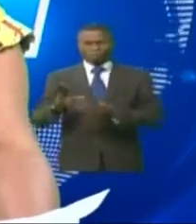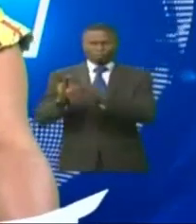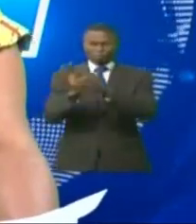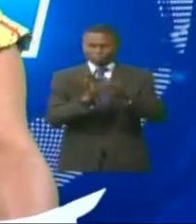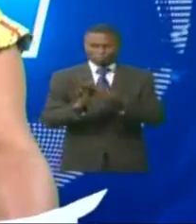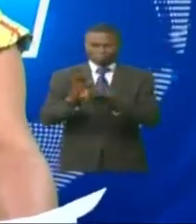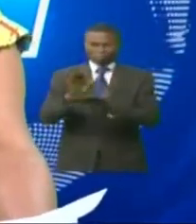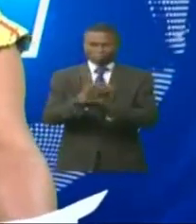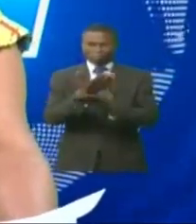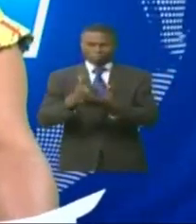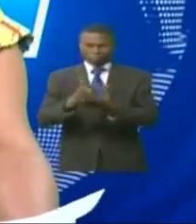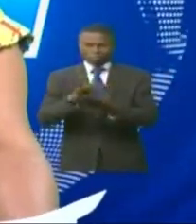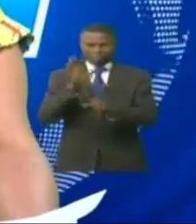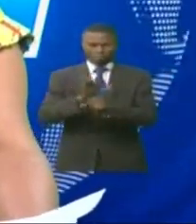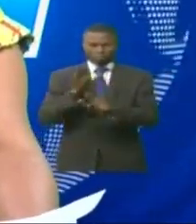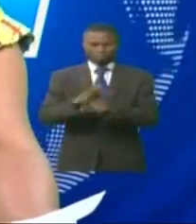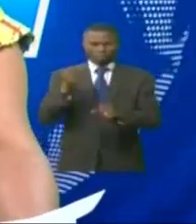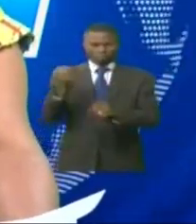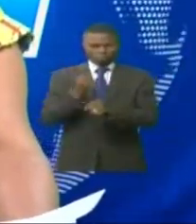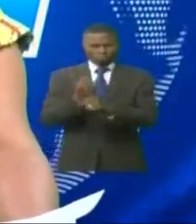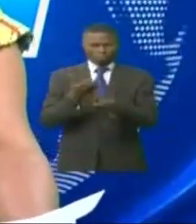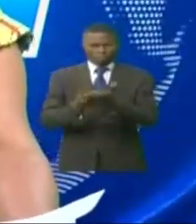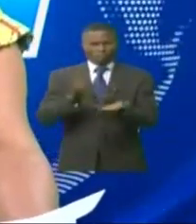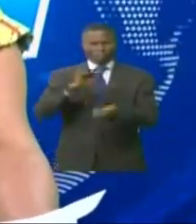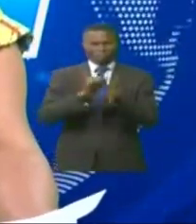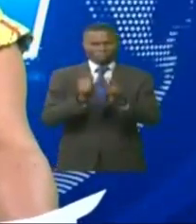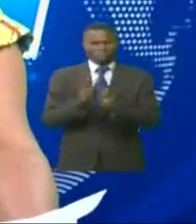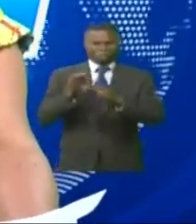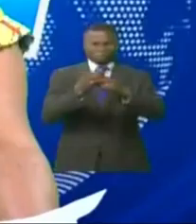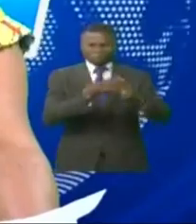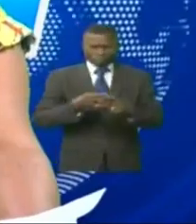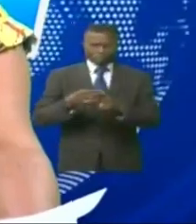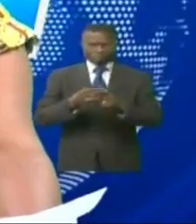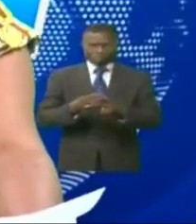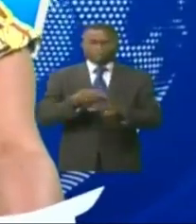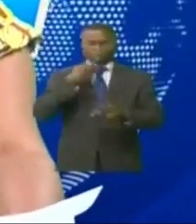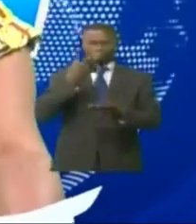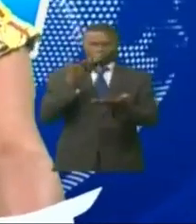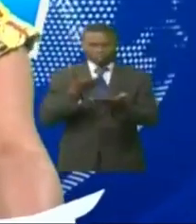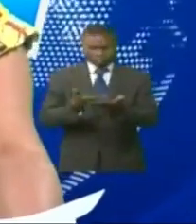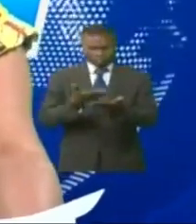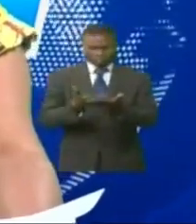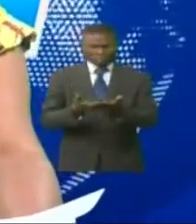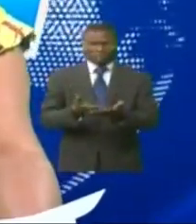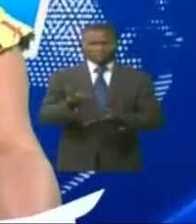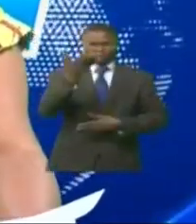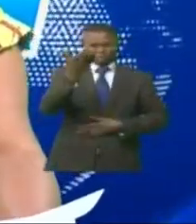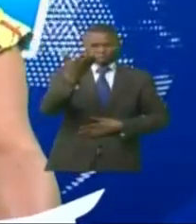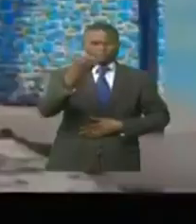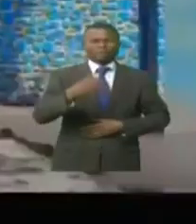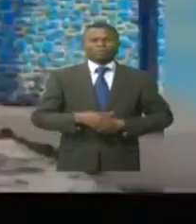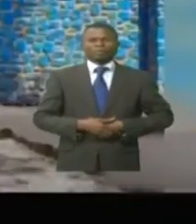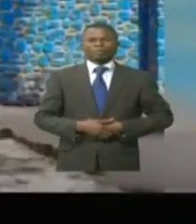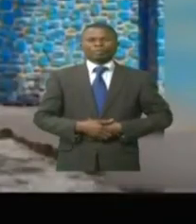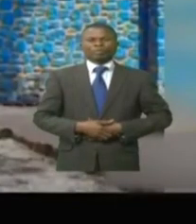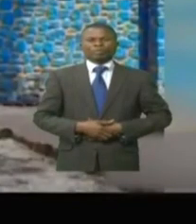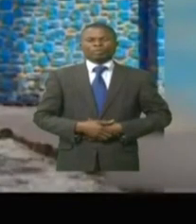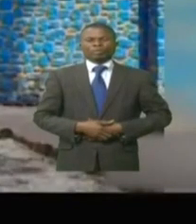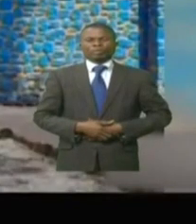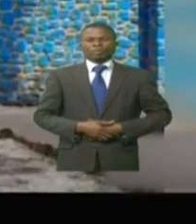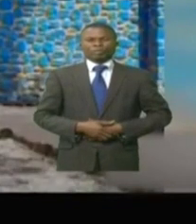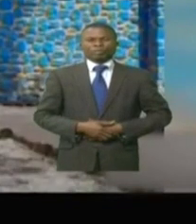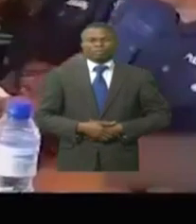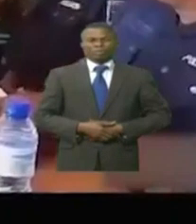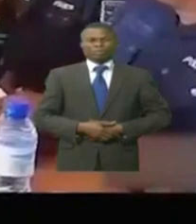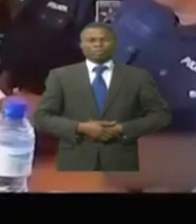collaboration entre différents services et la situation sécuritaire étaient les points examinés. Rappel